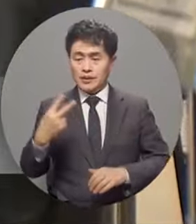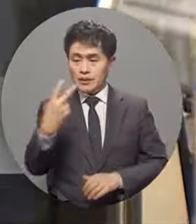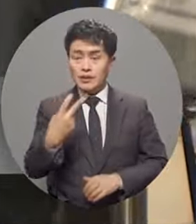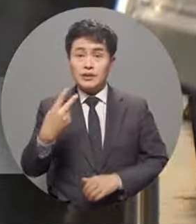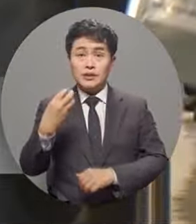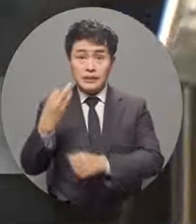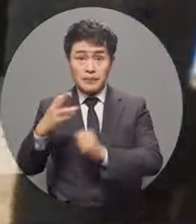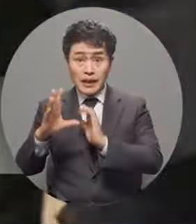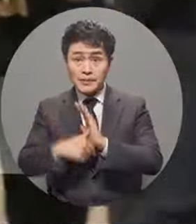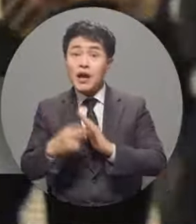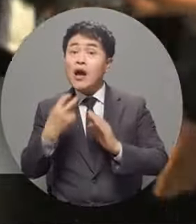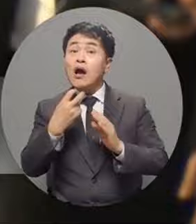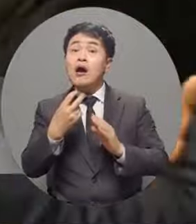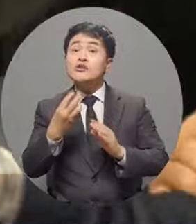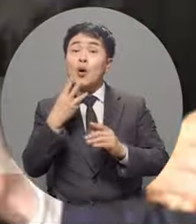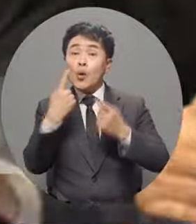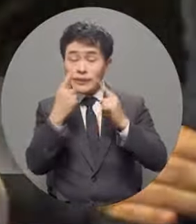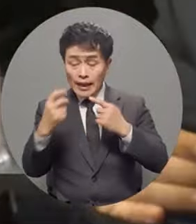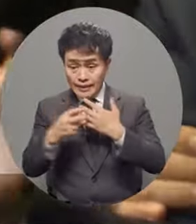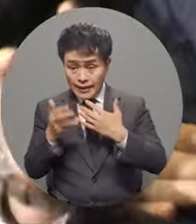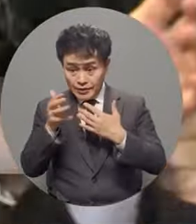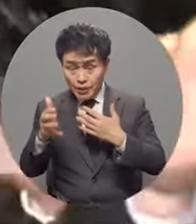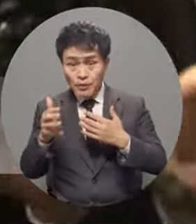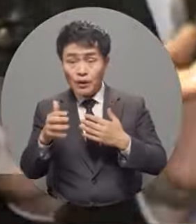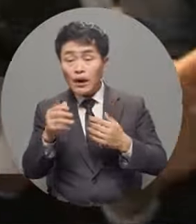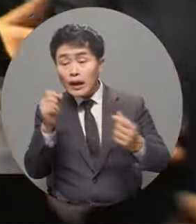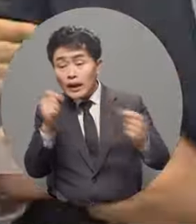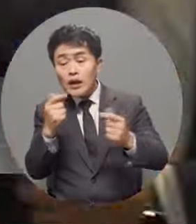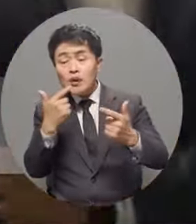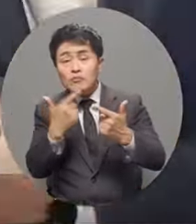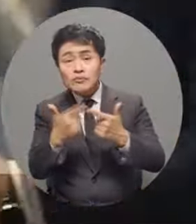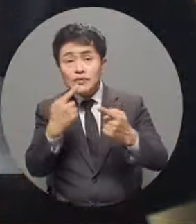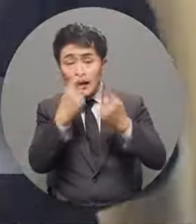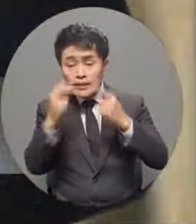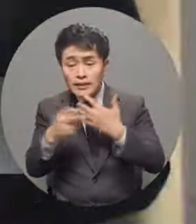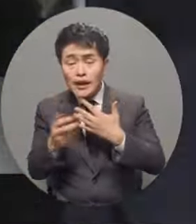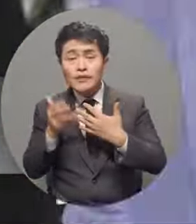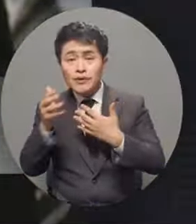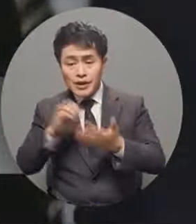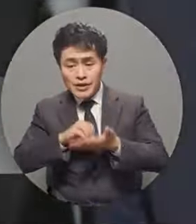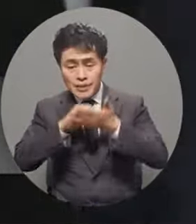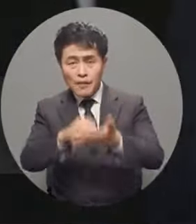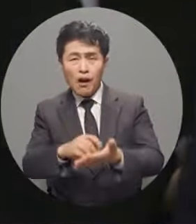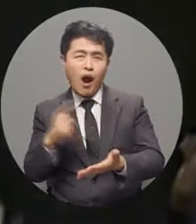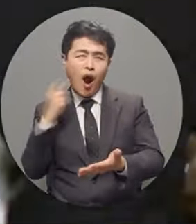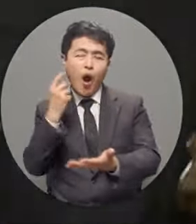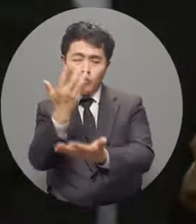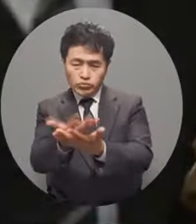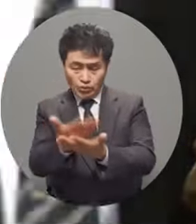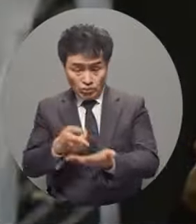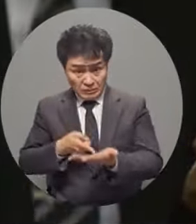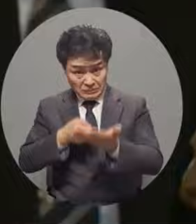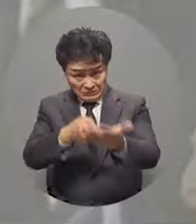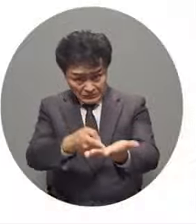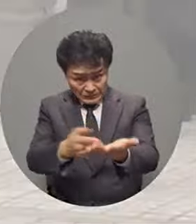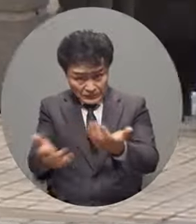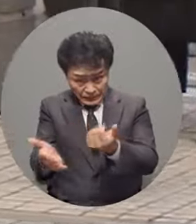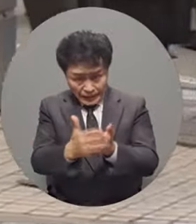2013년 서울대 의학전문대학원과 이듬해 부산대 의전원에 입학하기 위해 허위 서류를 낸 혐의로